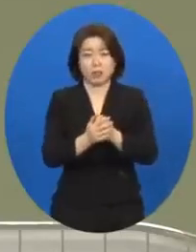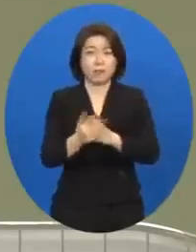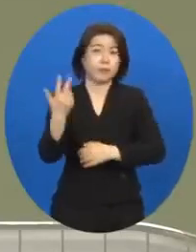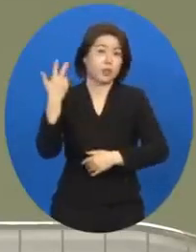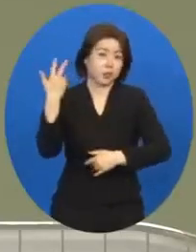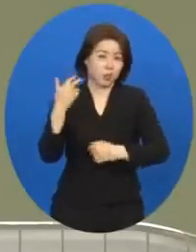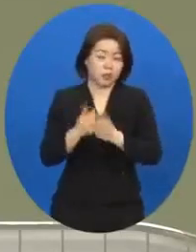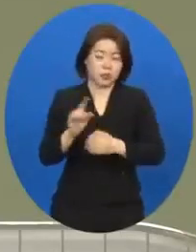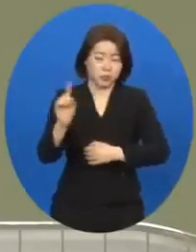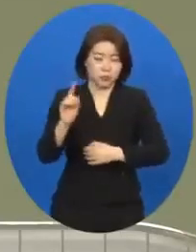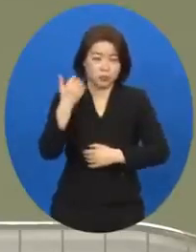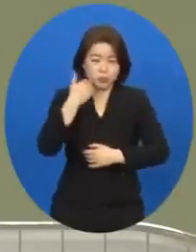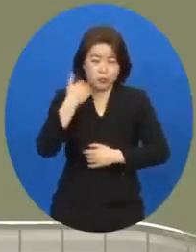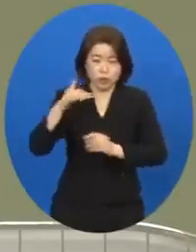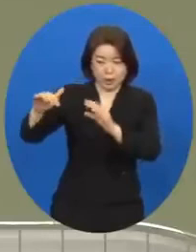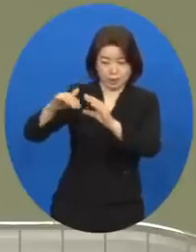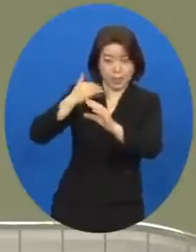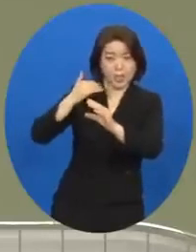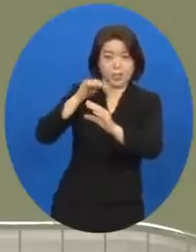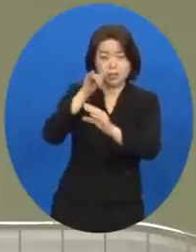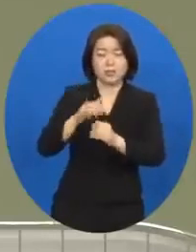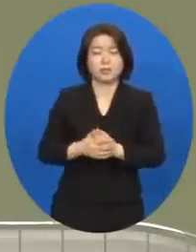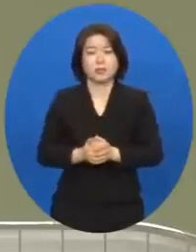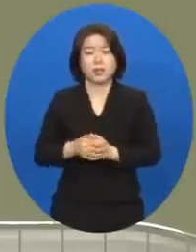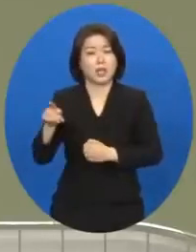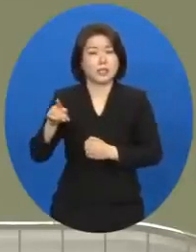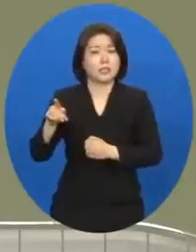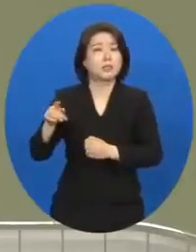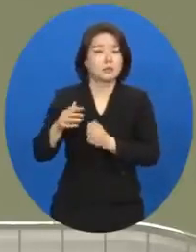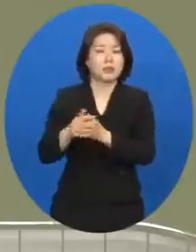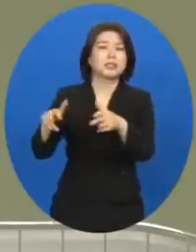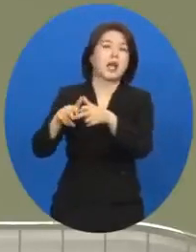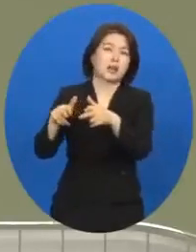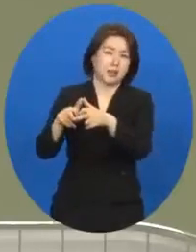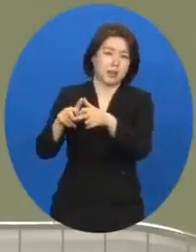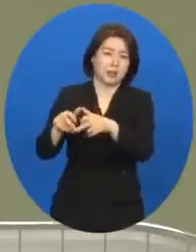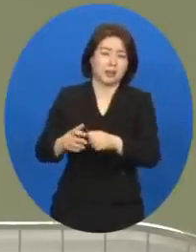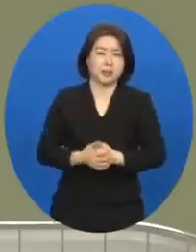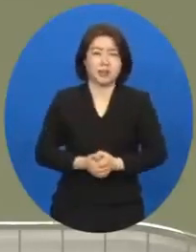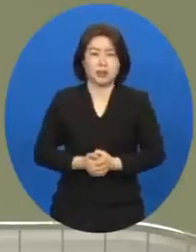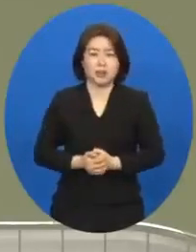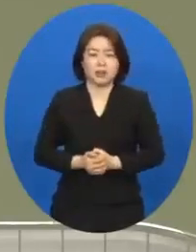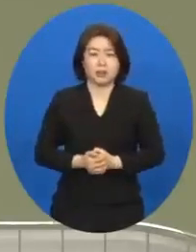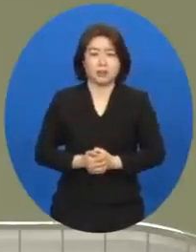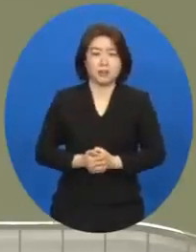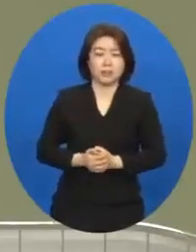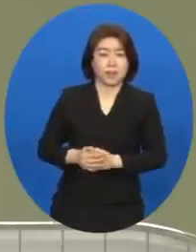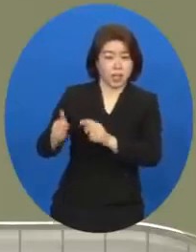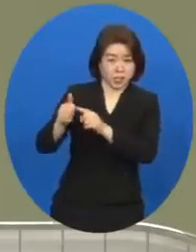저에게 메일을 편지를 보내셨어요. 그분은 장애인이시더라. 그러면서